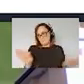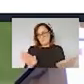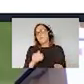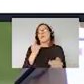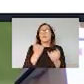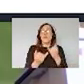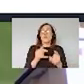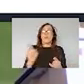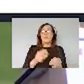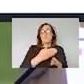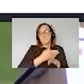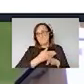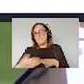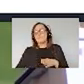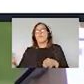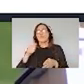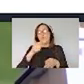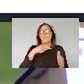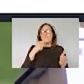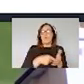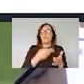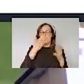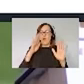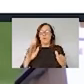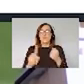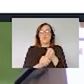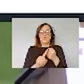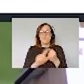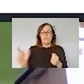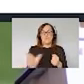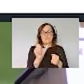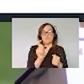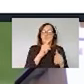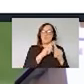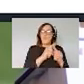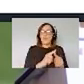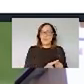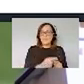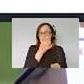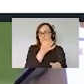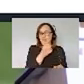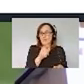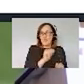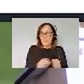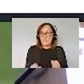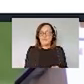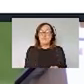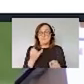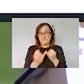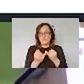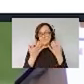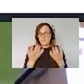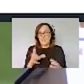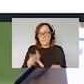kiedy kliknę kontynuuj, to oczywiście Państwo będą mogli dołączyć do mojego quizu i się tutaj pojawić. Jeśli Państwo będą chcieli, to